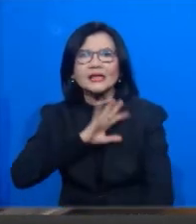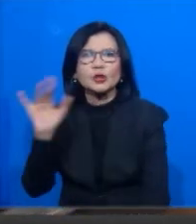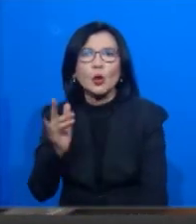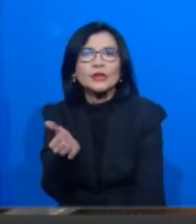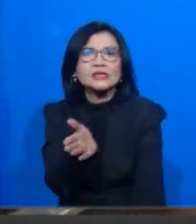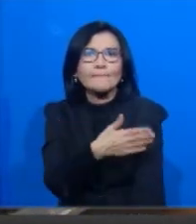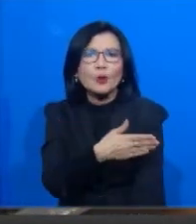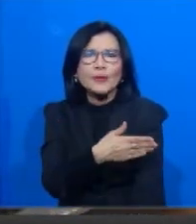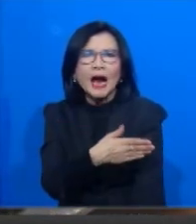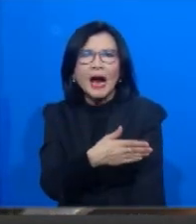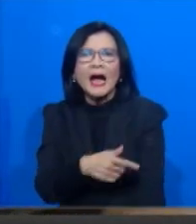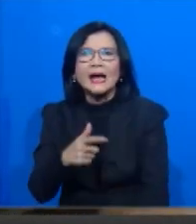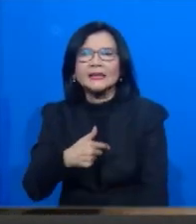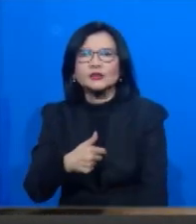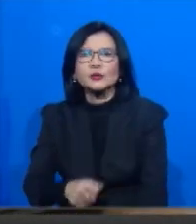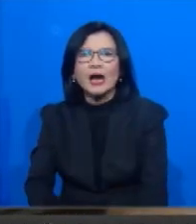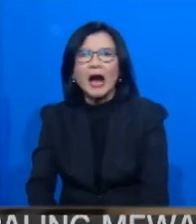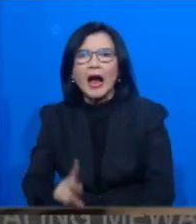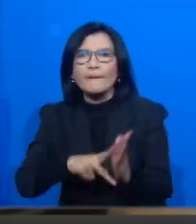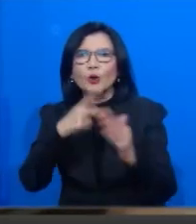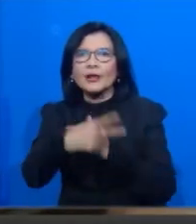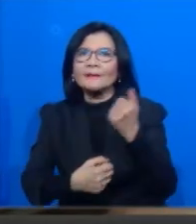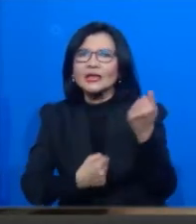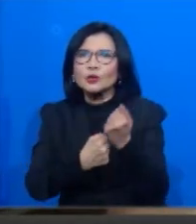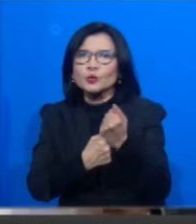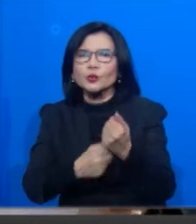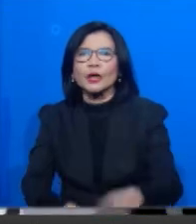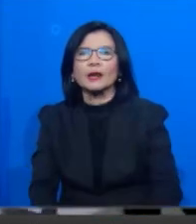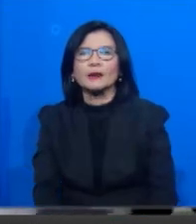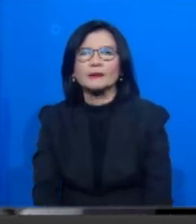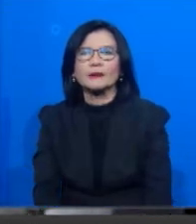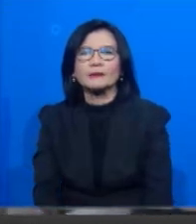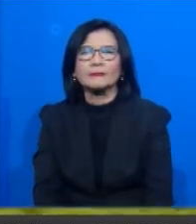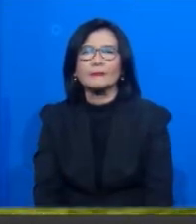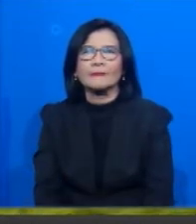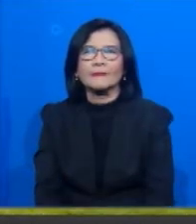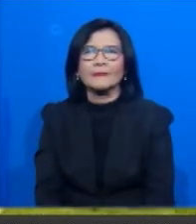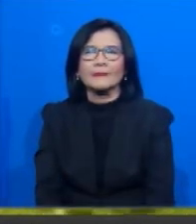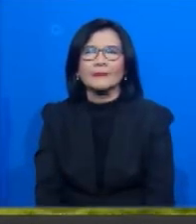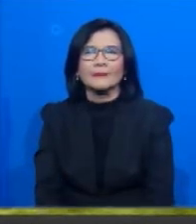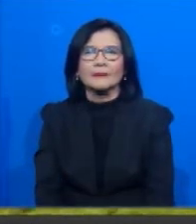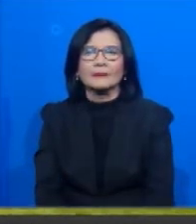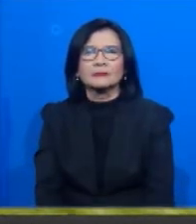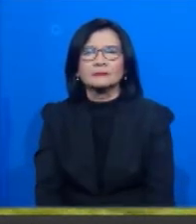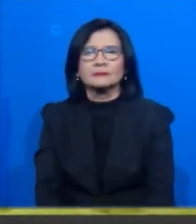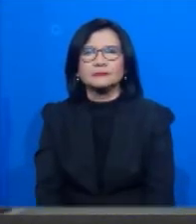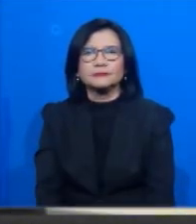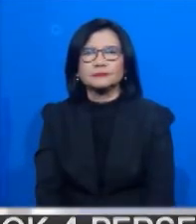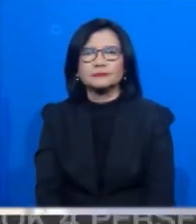sebelumnya dan juga menjalankan program yang diusungnya. Tim Liputan, CNN Indonesia.